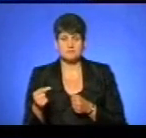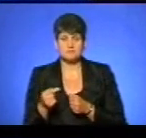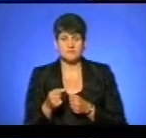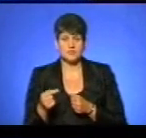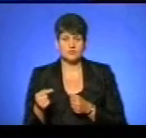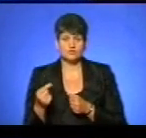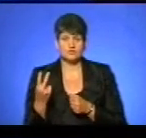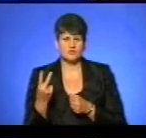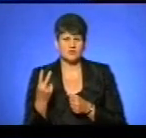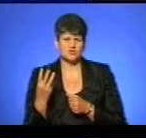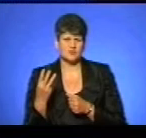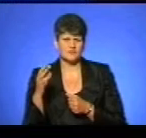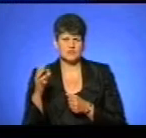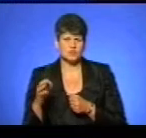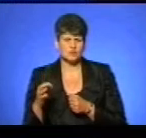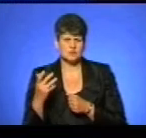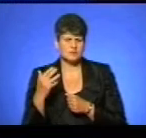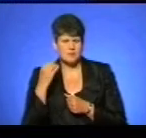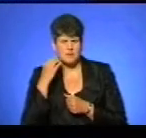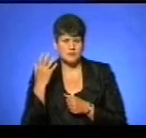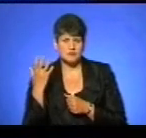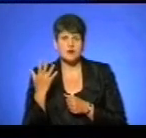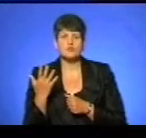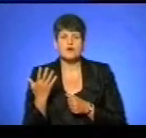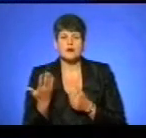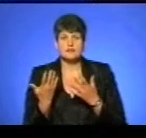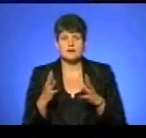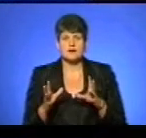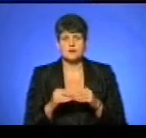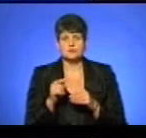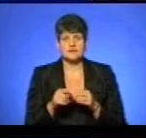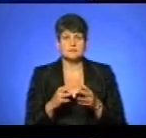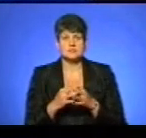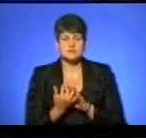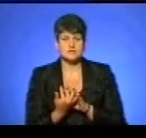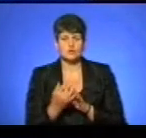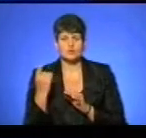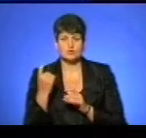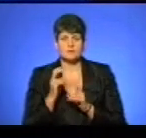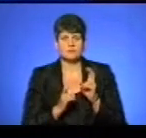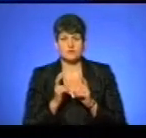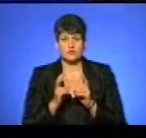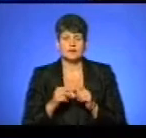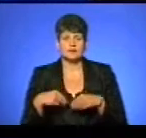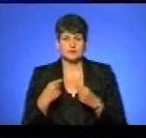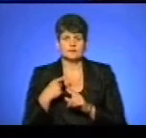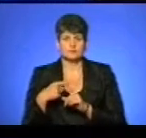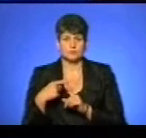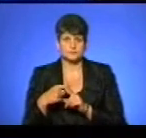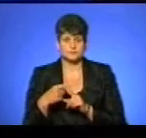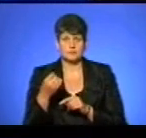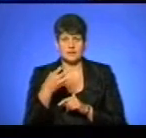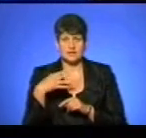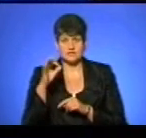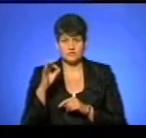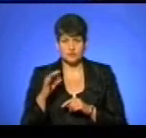там 2-3%, наскільки я пам'ятаю. Разом з тим, в сільськогосподарських підприємствах досить суттєвий приріст, це